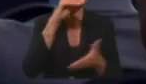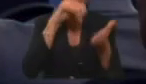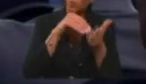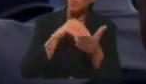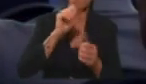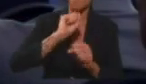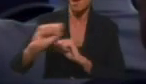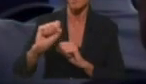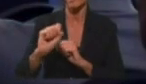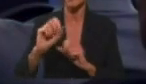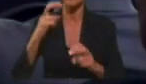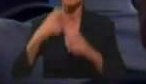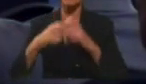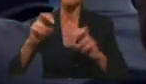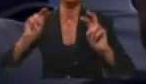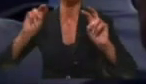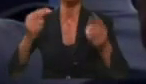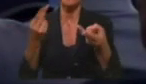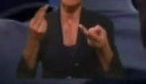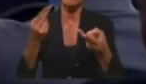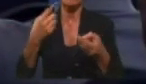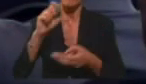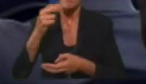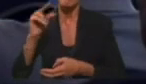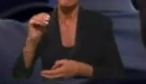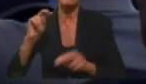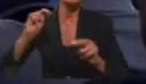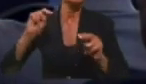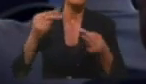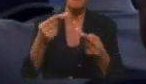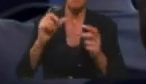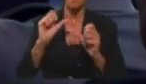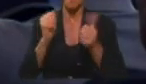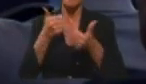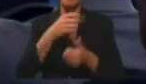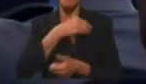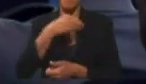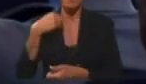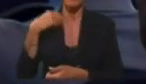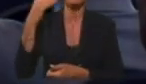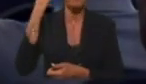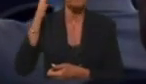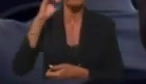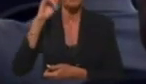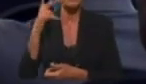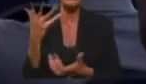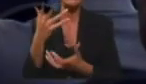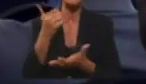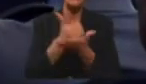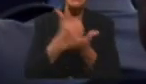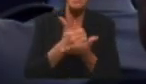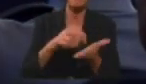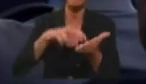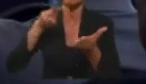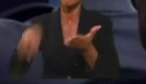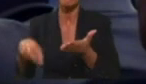tutaj problem jest taki, skąd wziąć dane, tak żeby to urządzenie wszędzie w Polsce wiedziało, gdzie jest przystanek, gdzie zasugerować, że powinno się